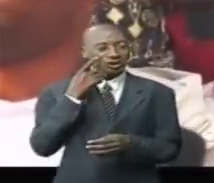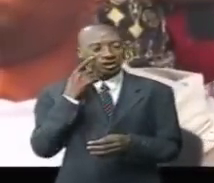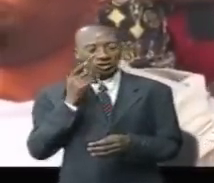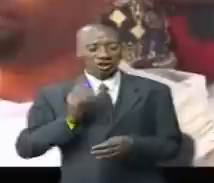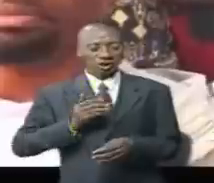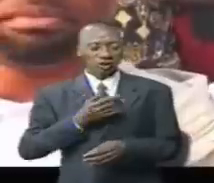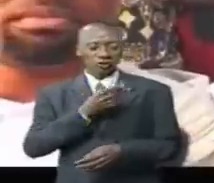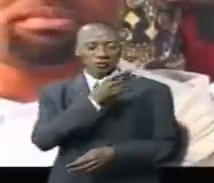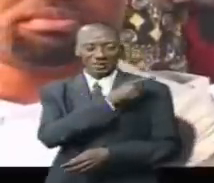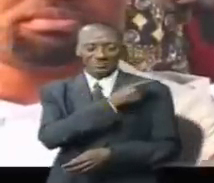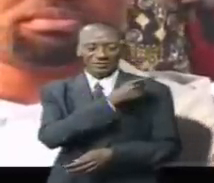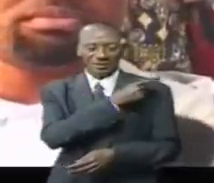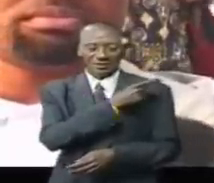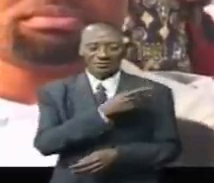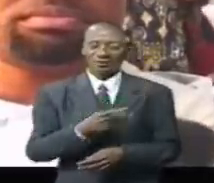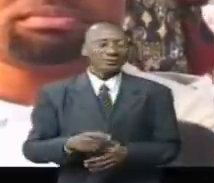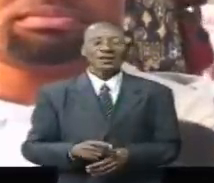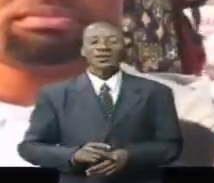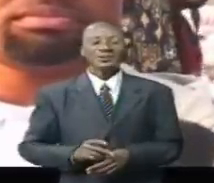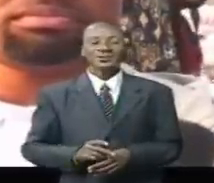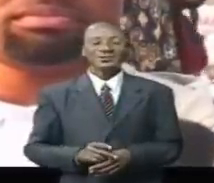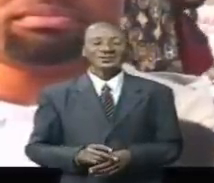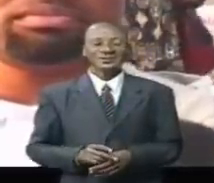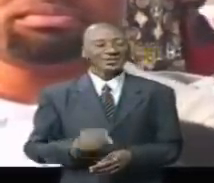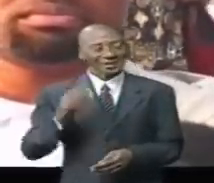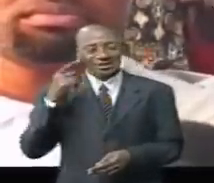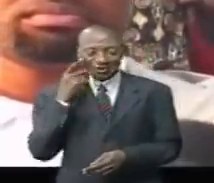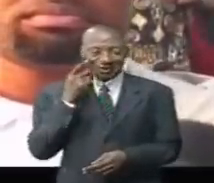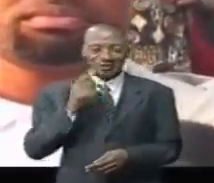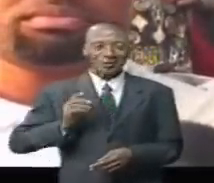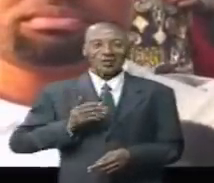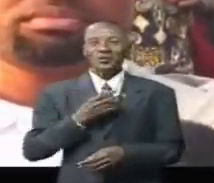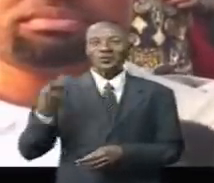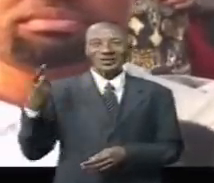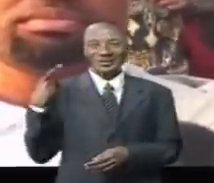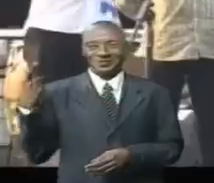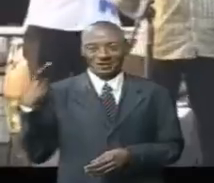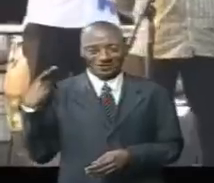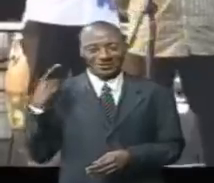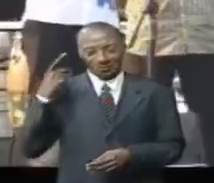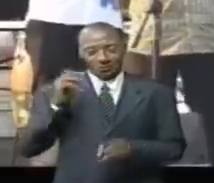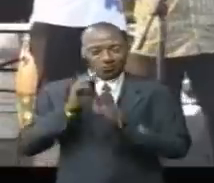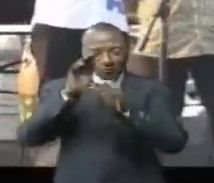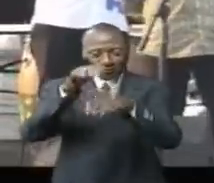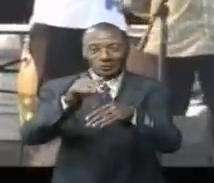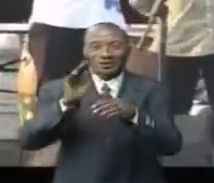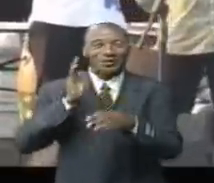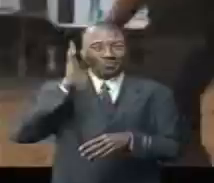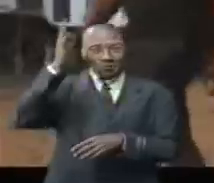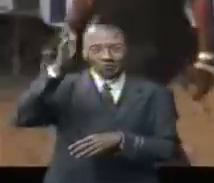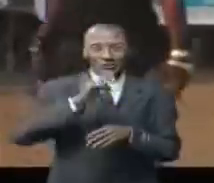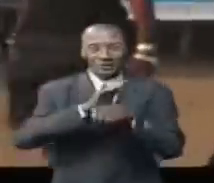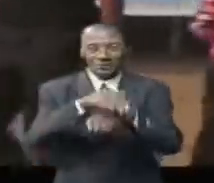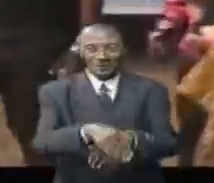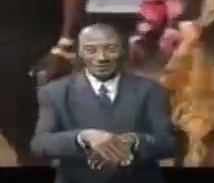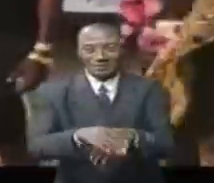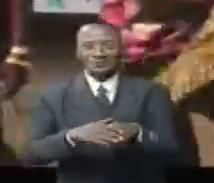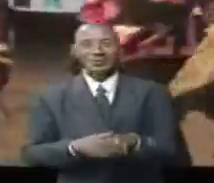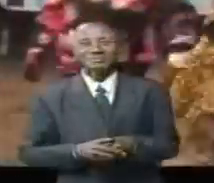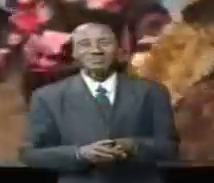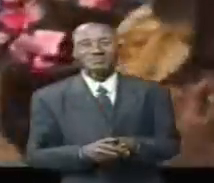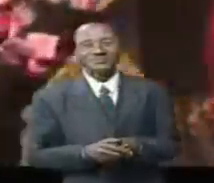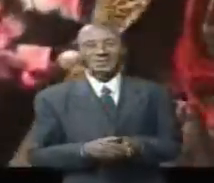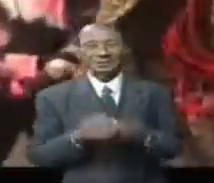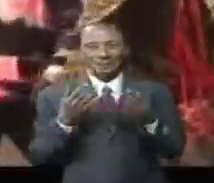écrire une page politique dans l'avenir avec ce regroupement politique. Il a par ailleurs salué la remise du masque